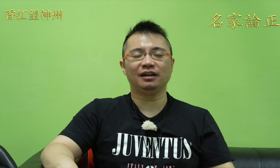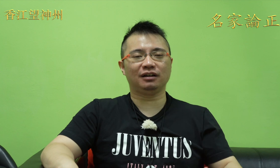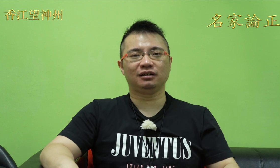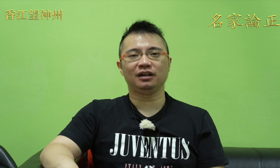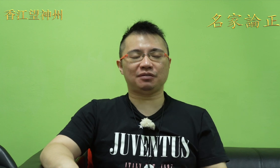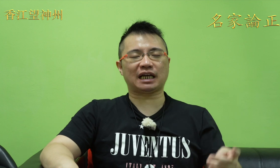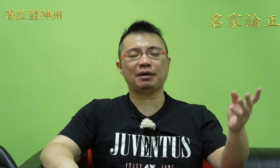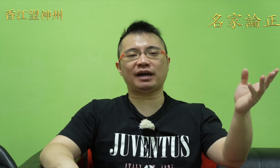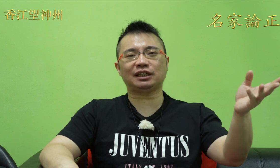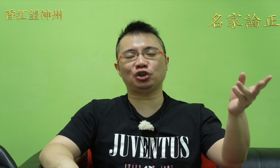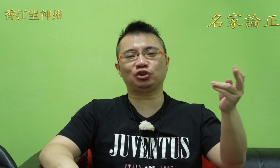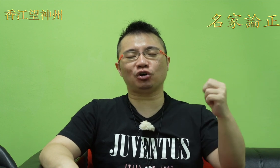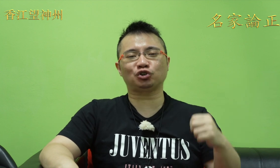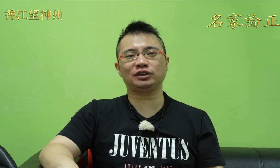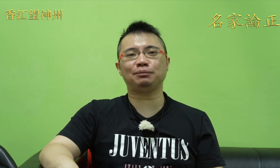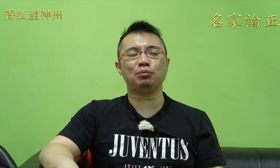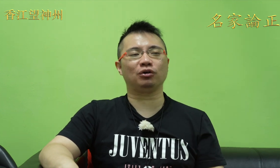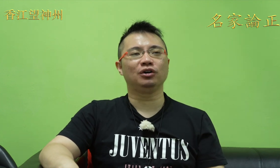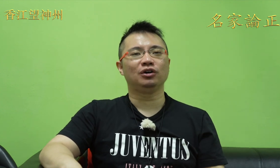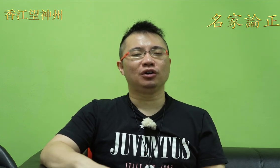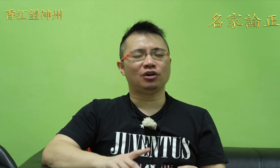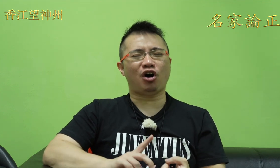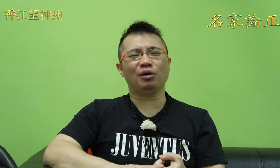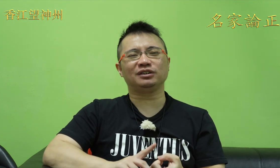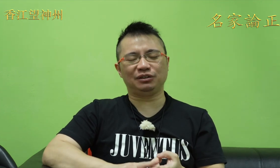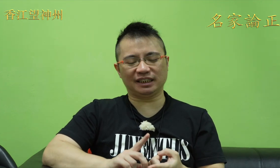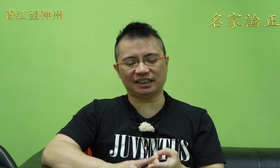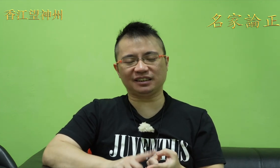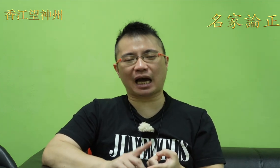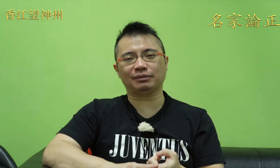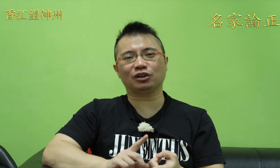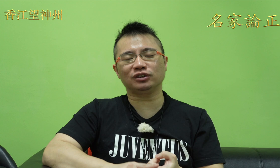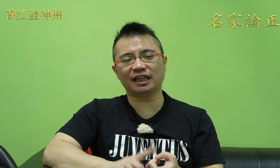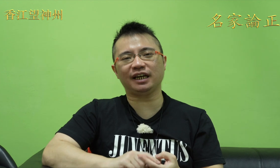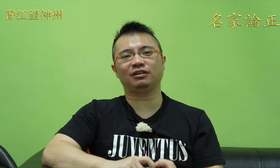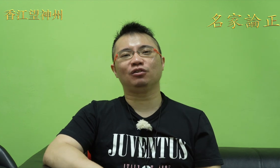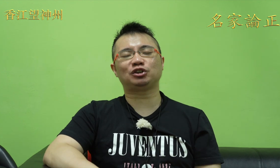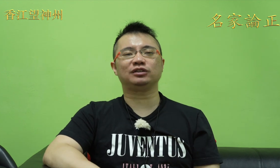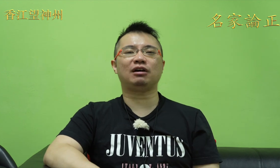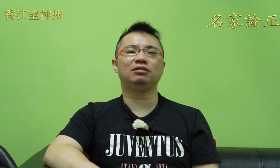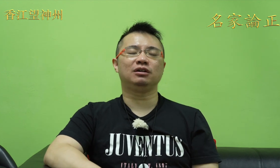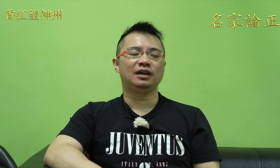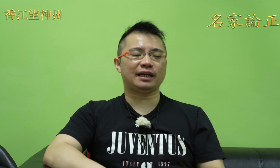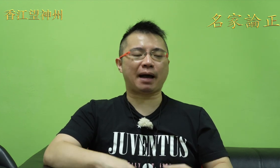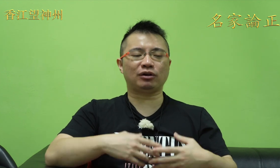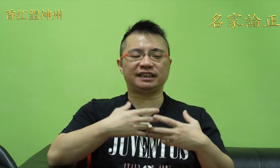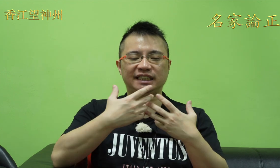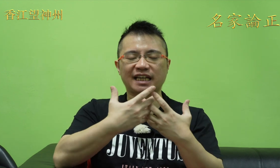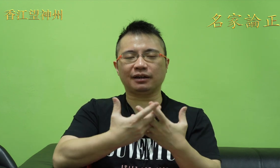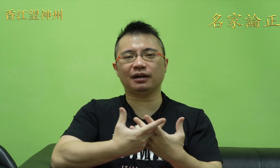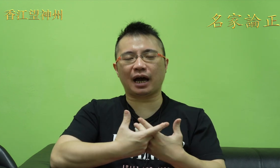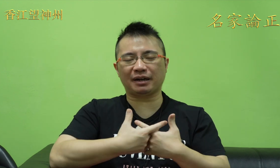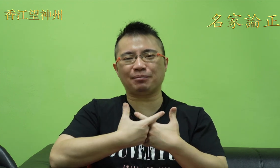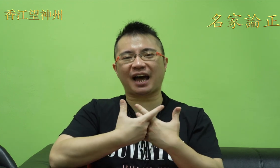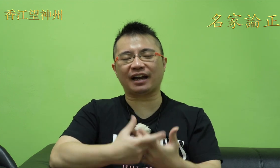啦。你話打俾衞生署嗰個中醫部門，開條熱線打唔打得通先？喂，仲有你派個指